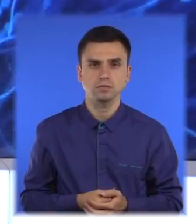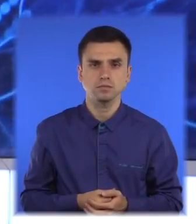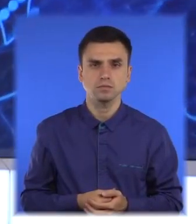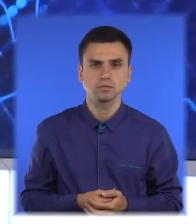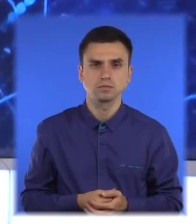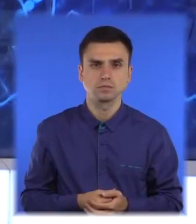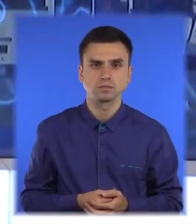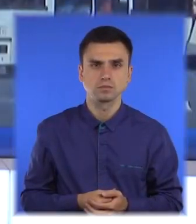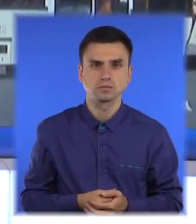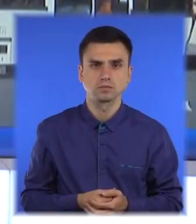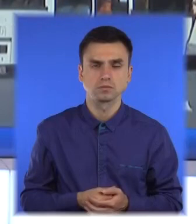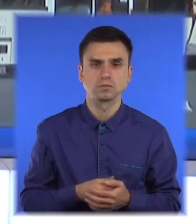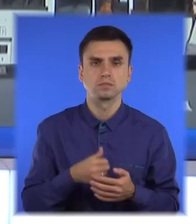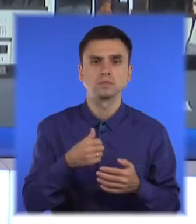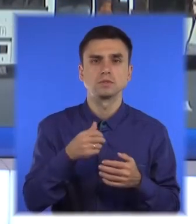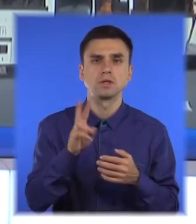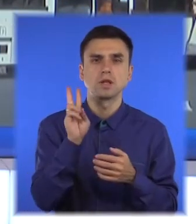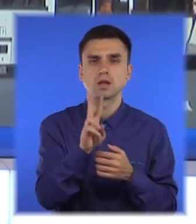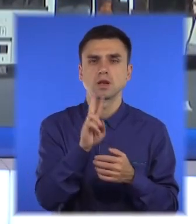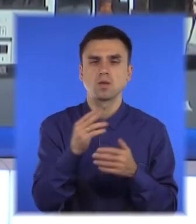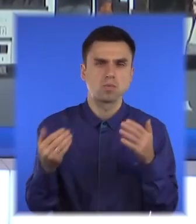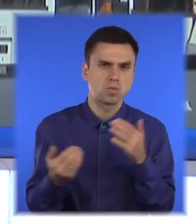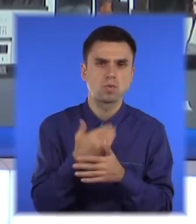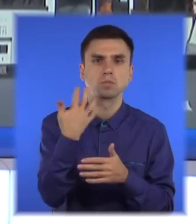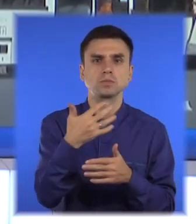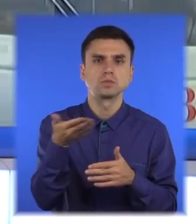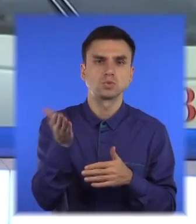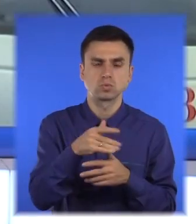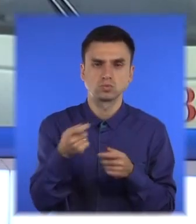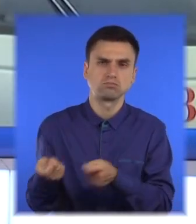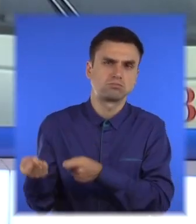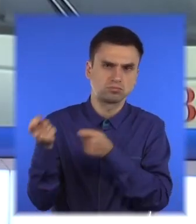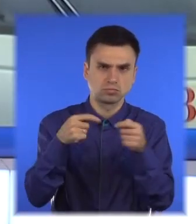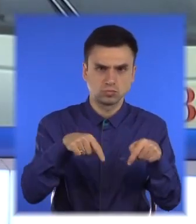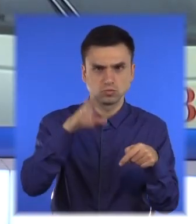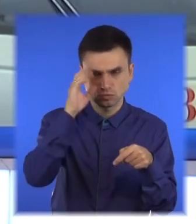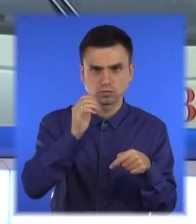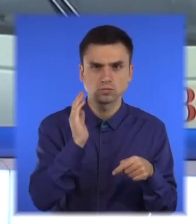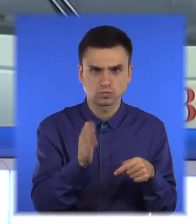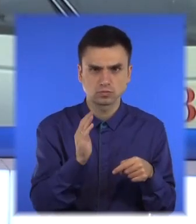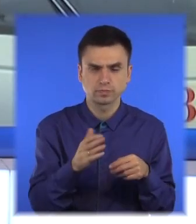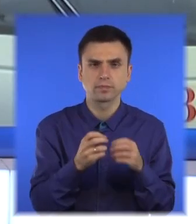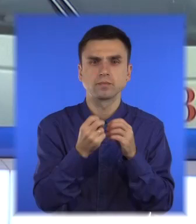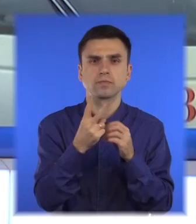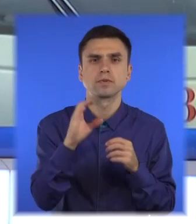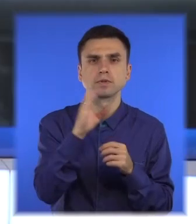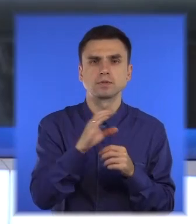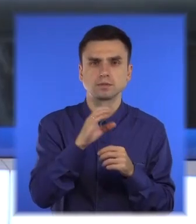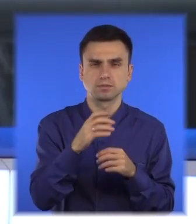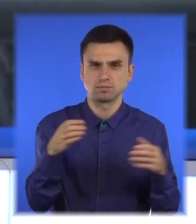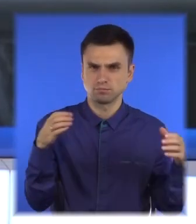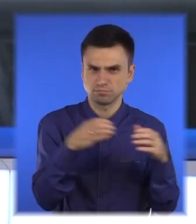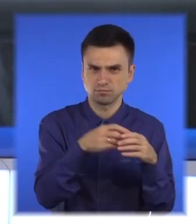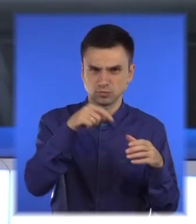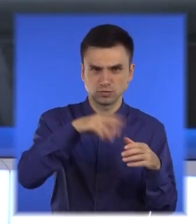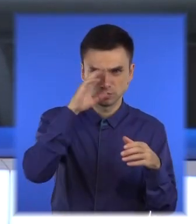50 нових тролейбусів. Саме стільки рогатих незабаром з'явиться у нашому місті. 12 вересня делегація з Кривого Рогу підписала